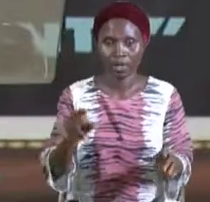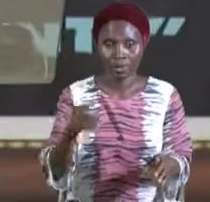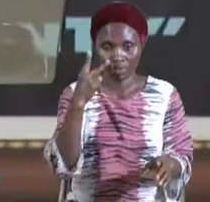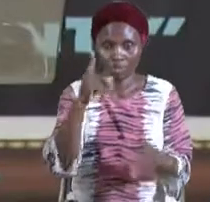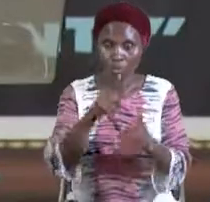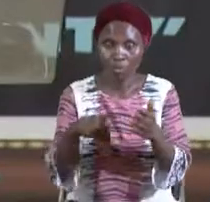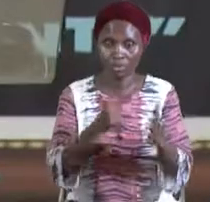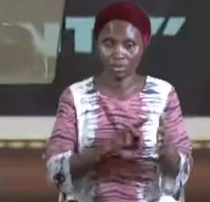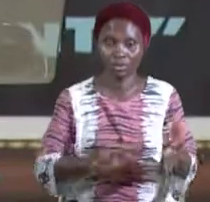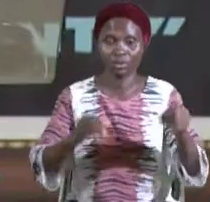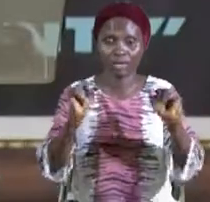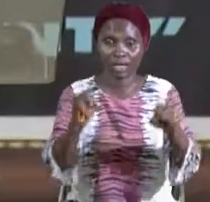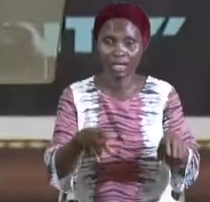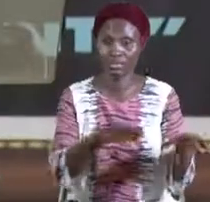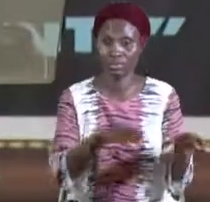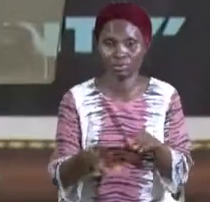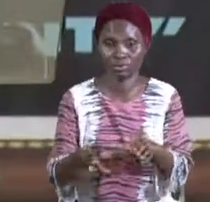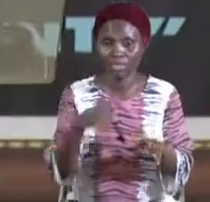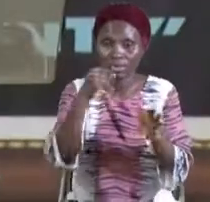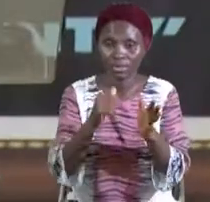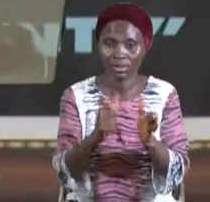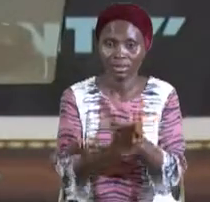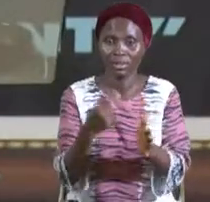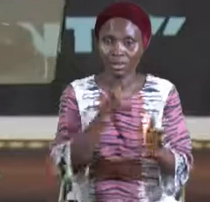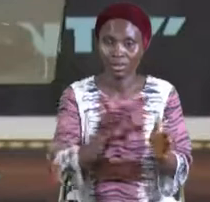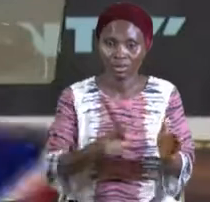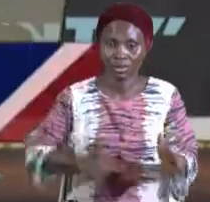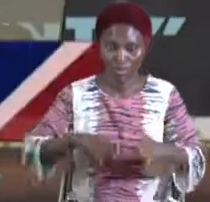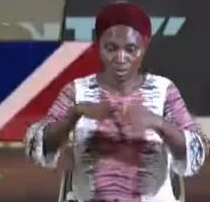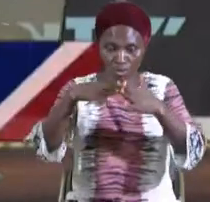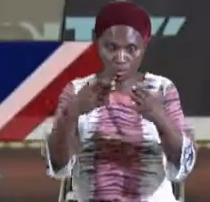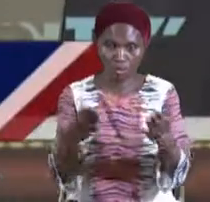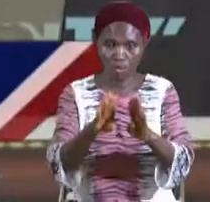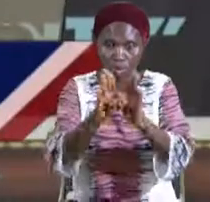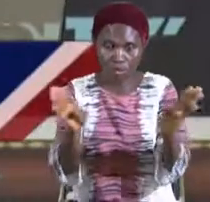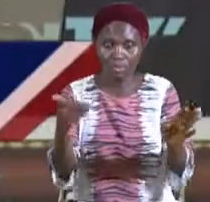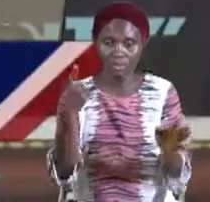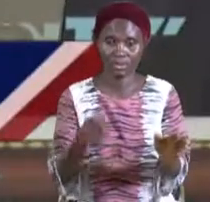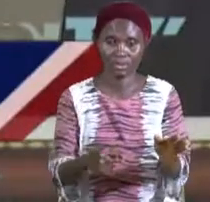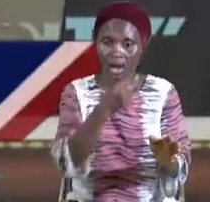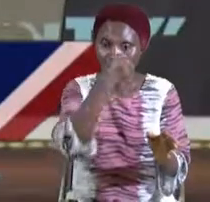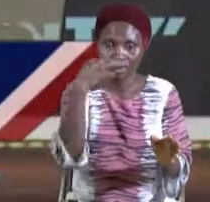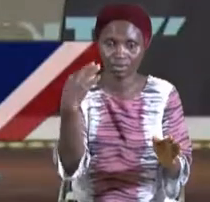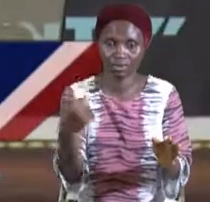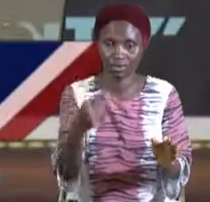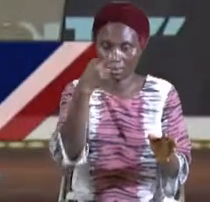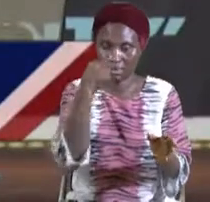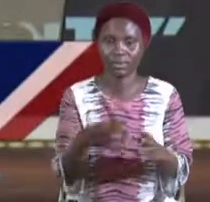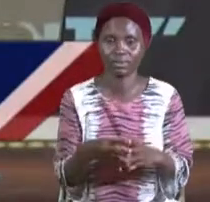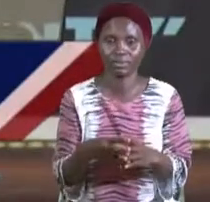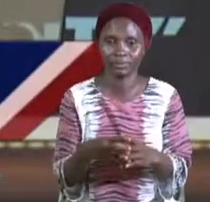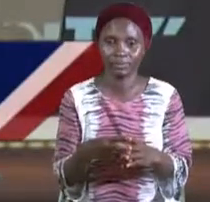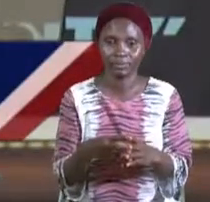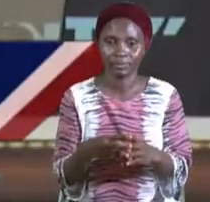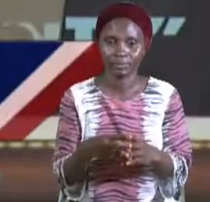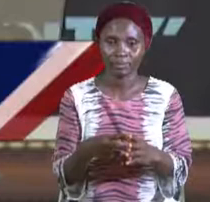Voyez ce que Dieu peut faire. L'Éternel ouvre les yeux des aveugles. Il peut le faire une fois. Et tu